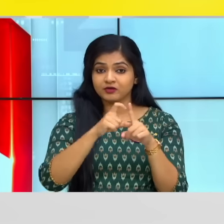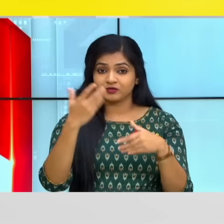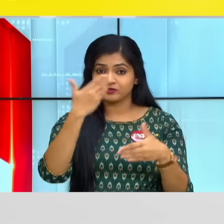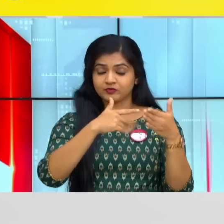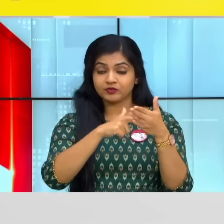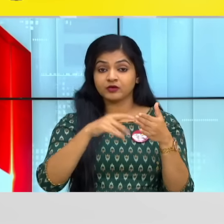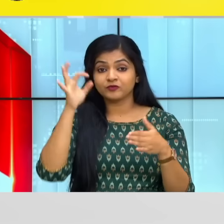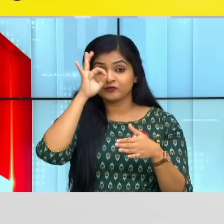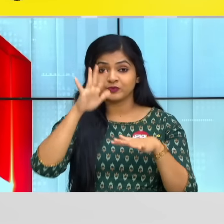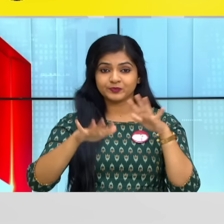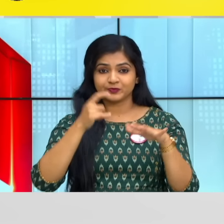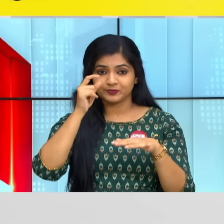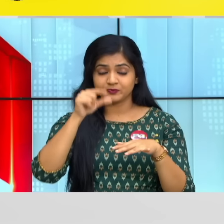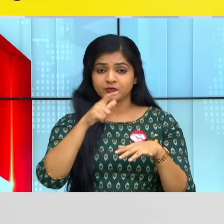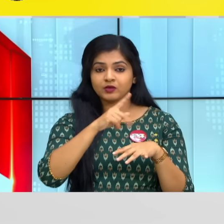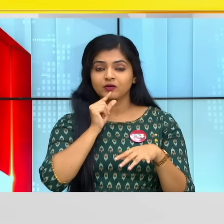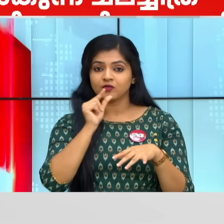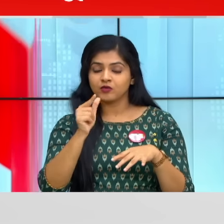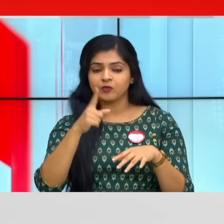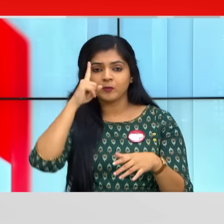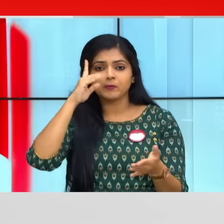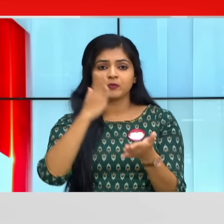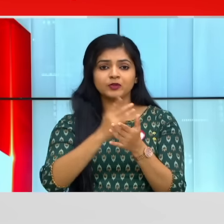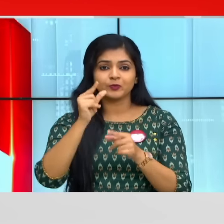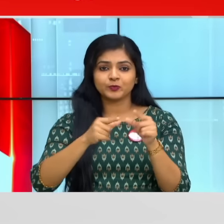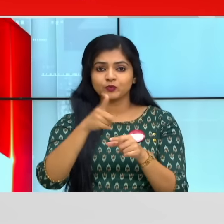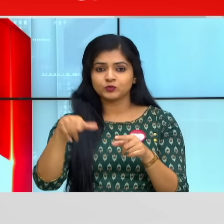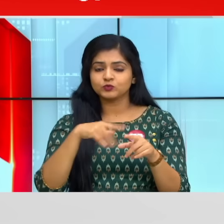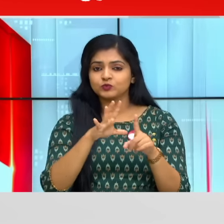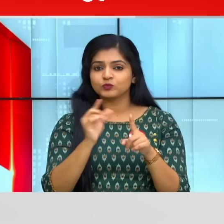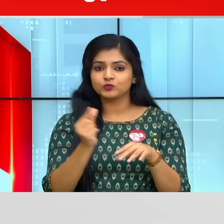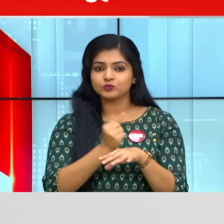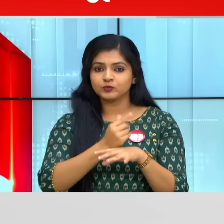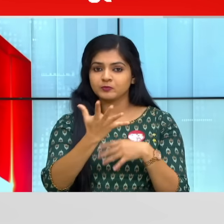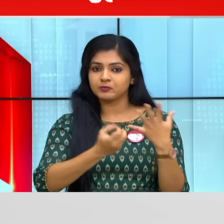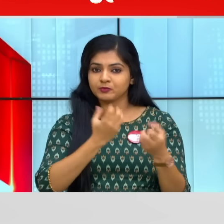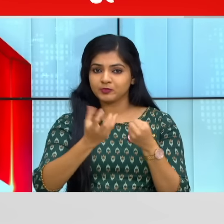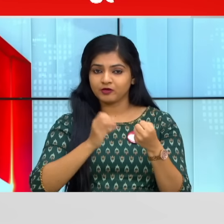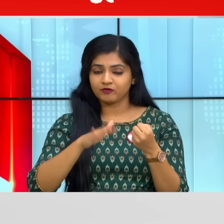പറയുന്നത് മാത്രം വിശ്വസിച്ച് അതിനെ ഉപയോഗിക്കേണ്ടി വരുന്ന രീതിയിൽ ജനങ്ങൾ എത്തുന്നുണ്ട്. ഇത്